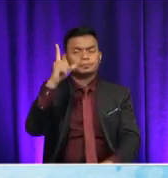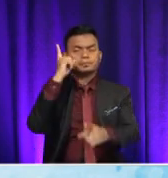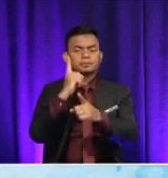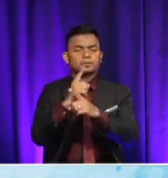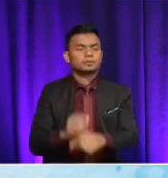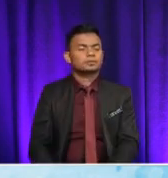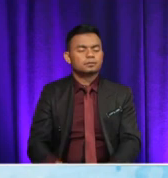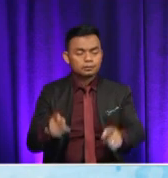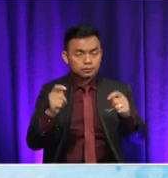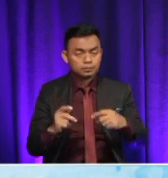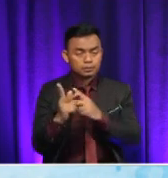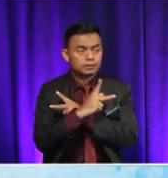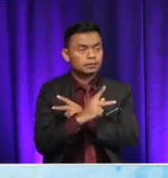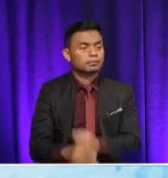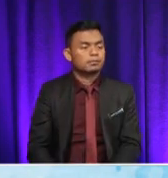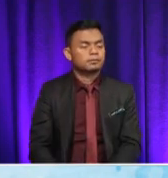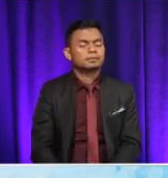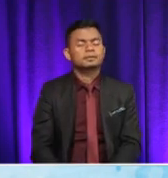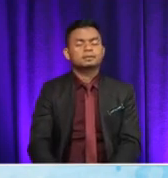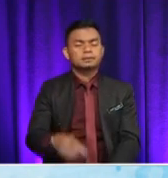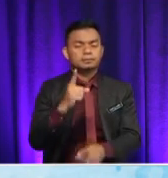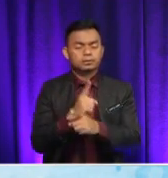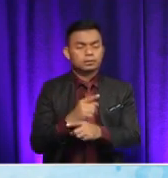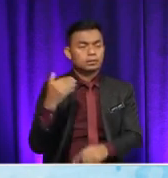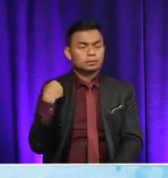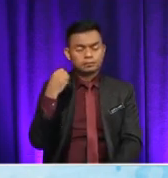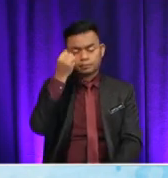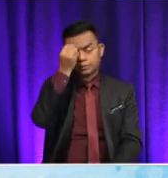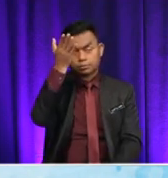bagus di situ Oke Betul ada